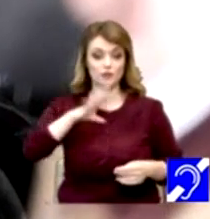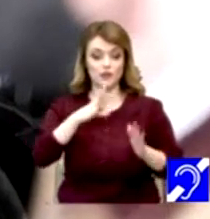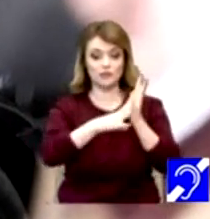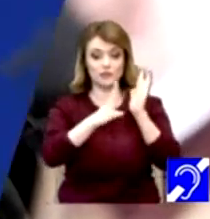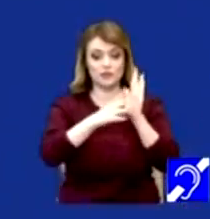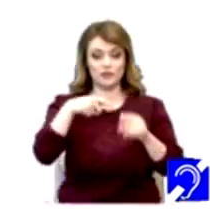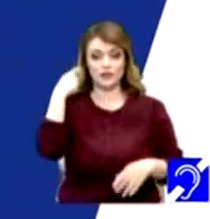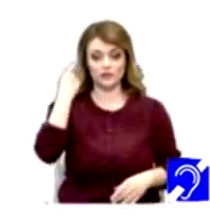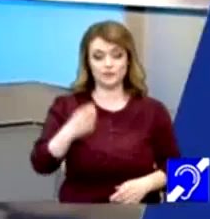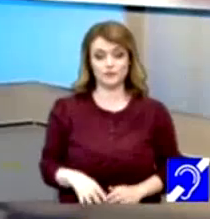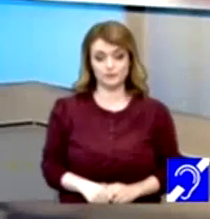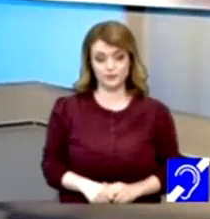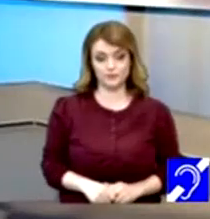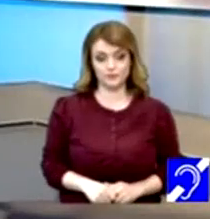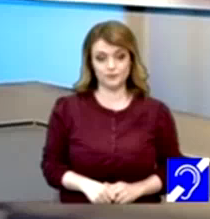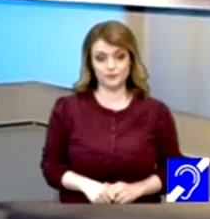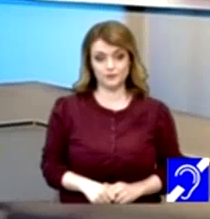ani.